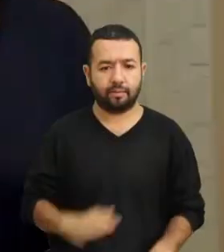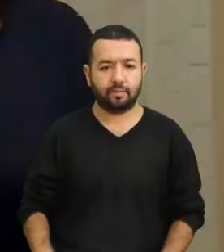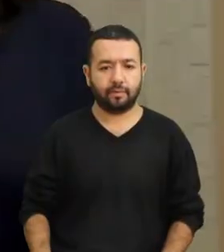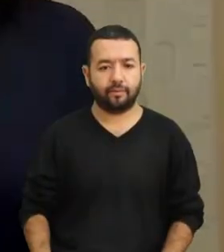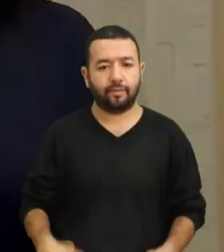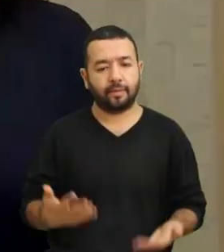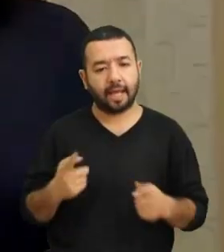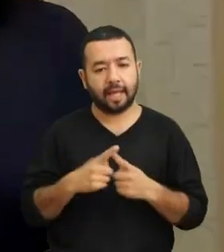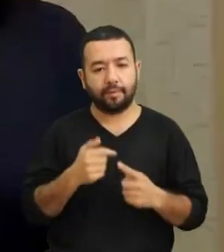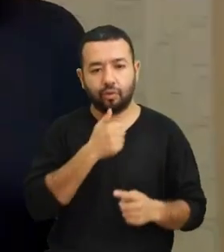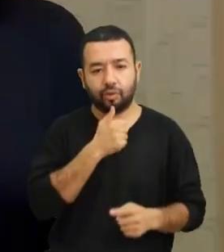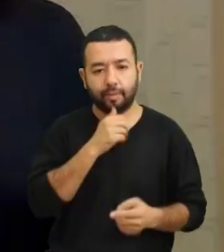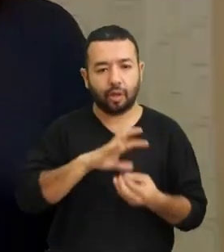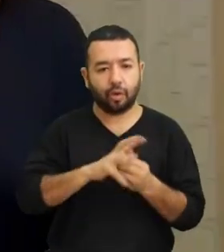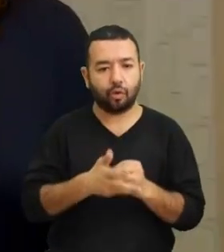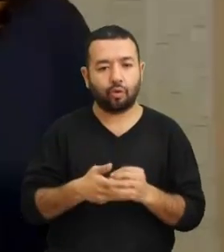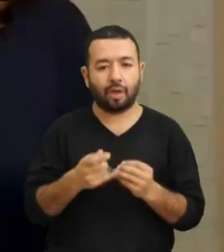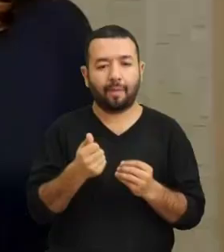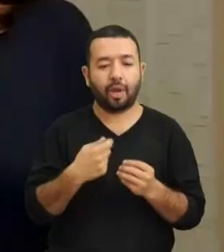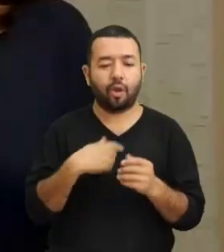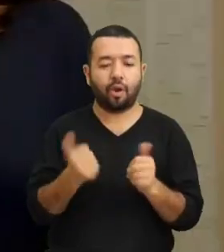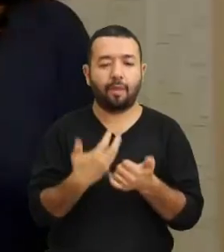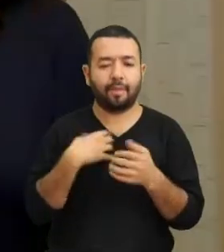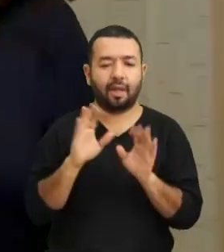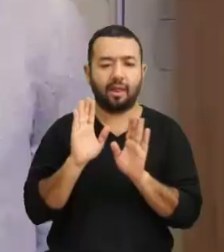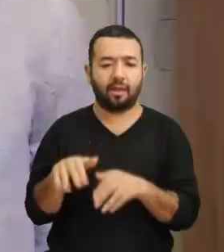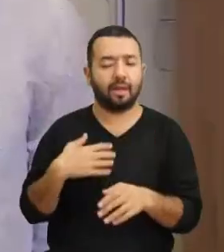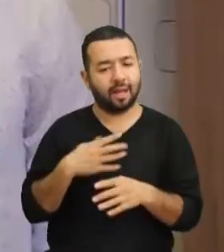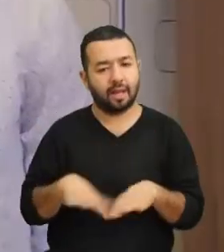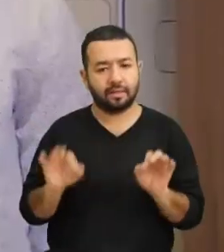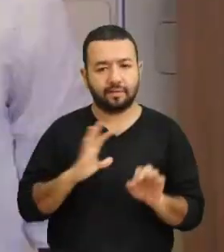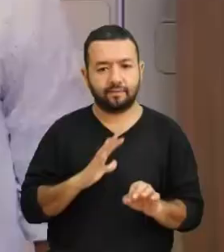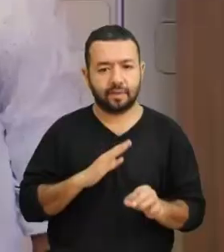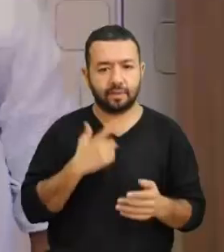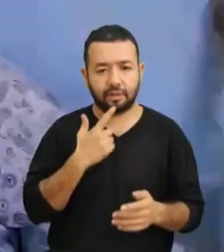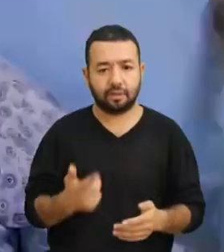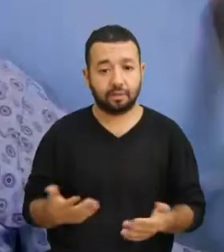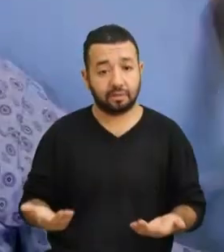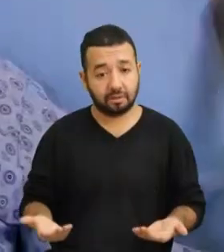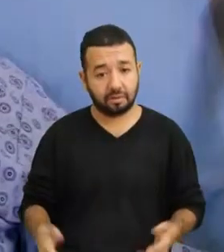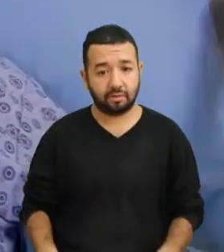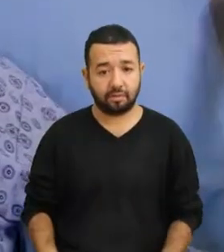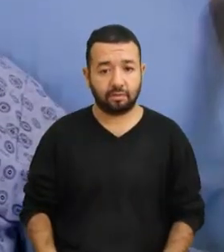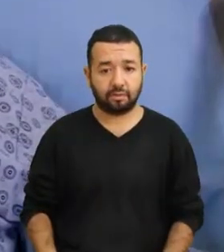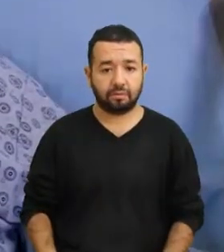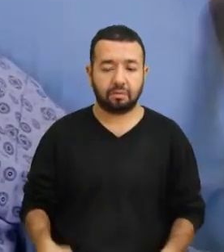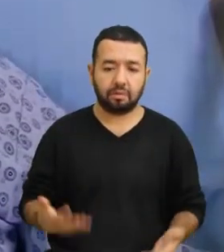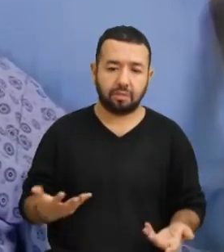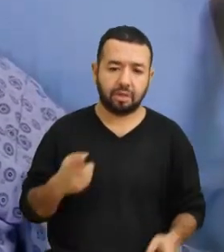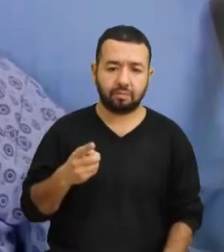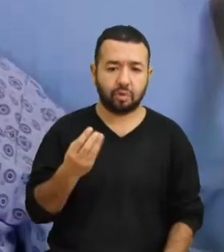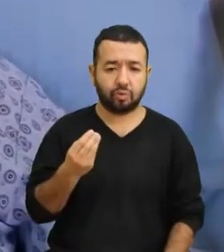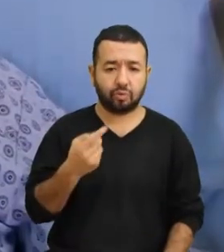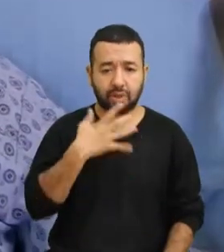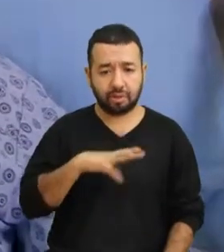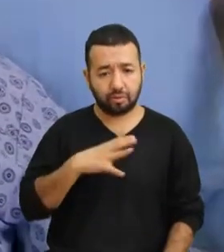Ya Timuçin Bey, dünya mali dünyada kalır. Boş verin, hallederiz dedik ya, hallederiz. Ya, madem çok